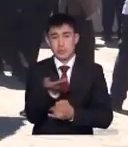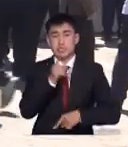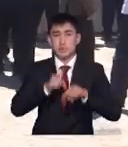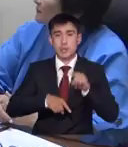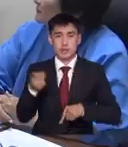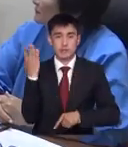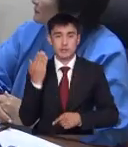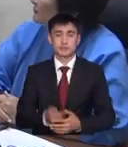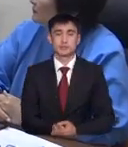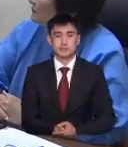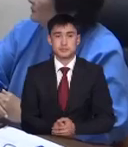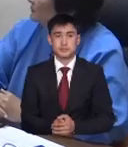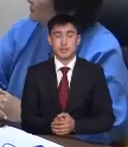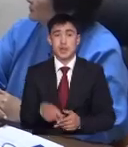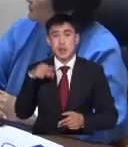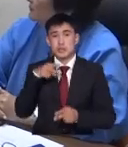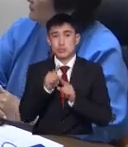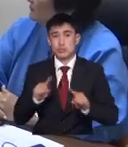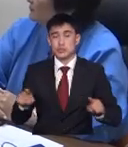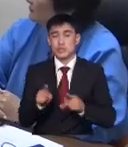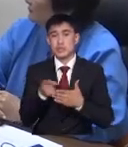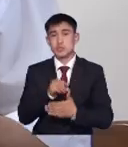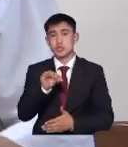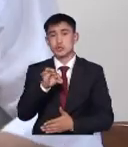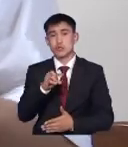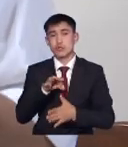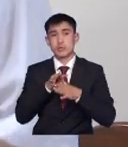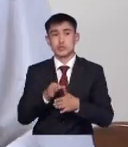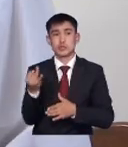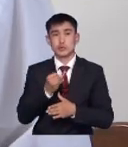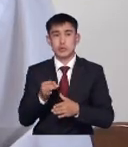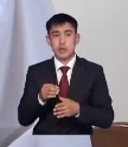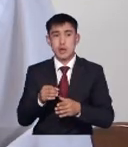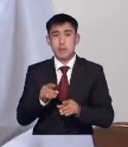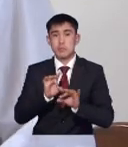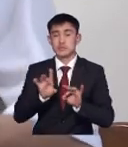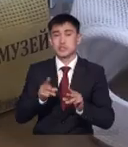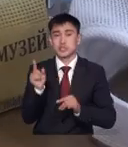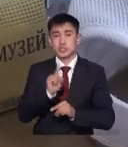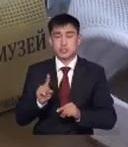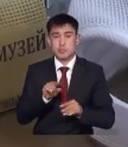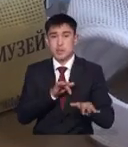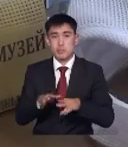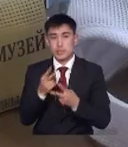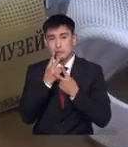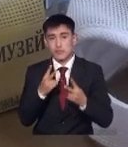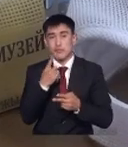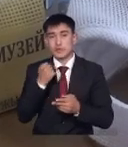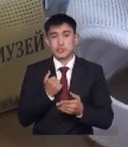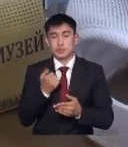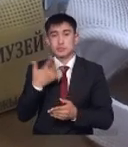предков. Также в литературном музее имени Ильяса Жансугурова прошел историко-просветительский час. Гостям мероприятия из воинской